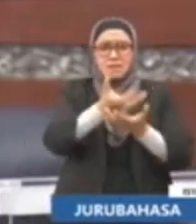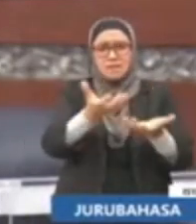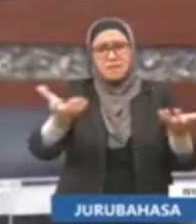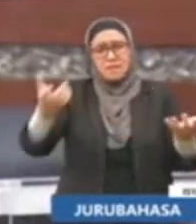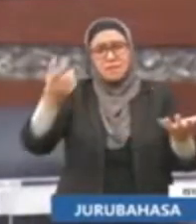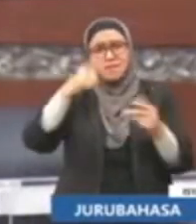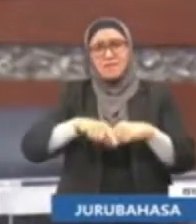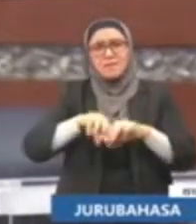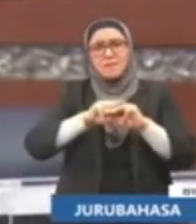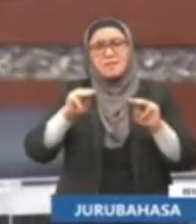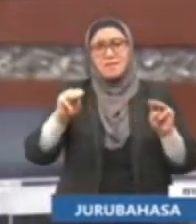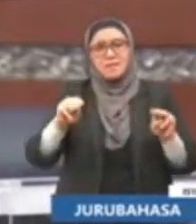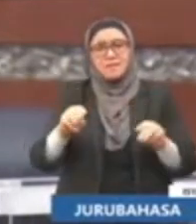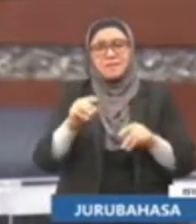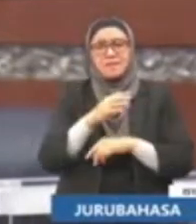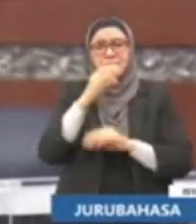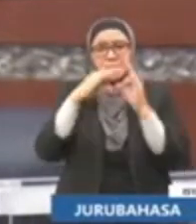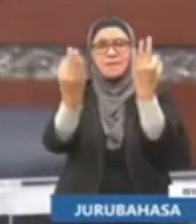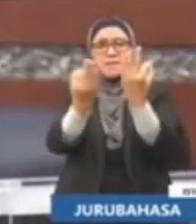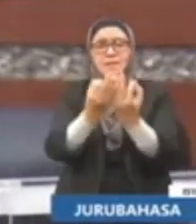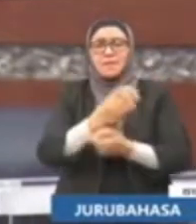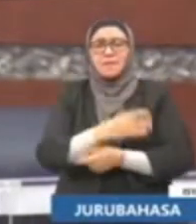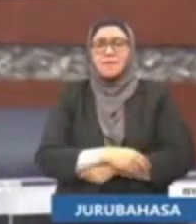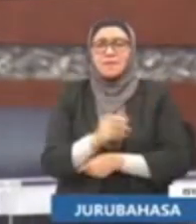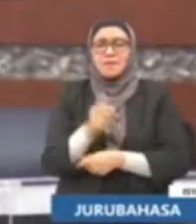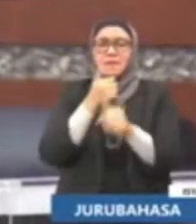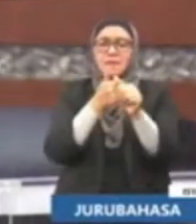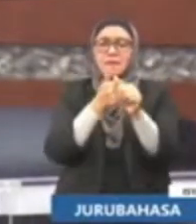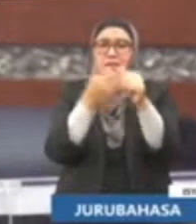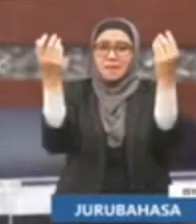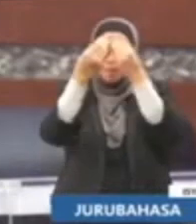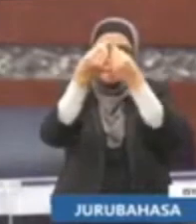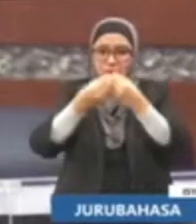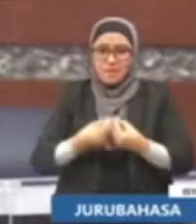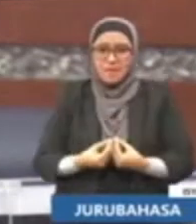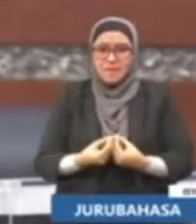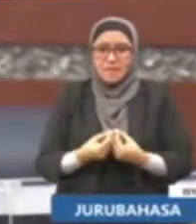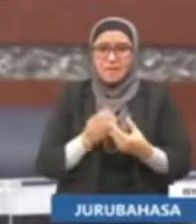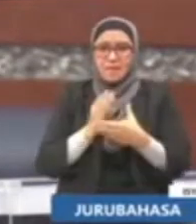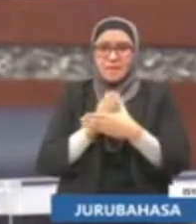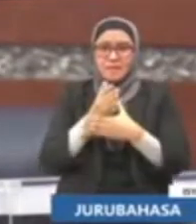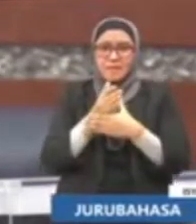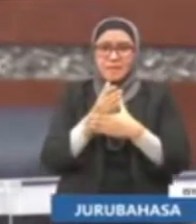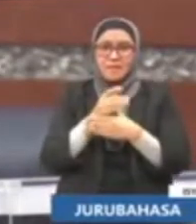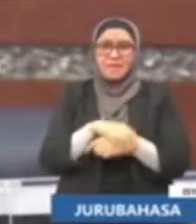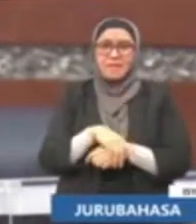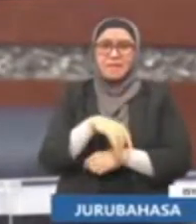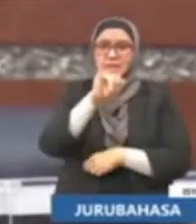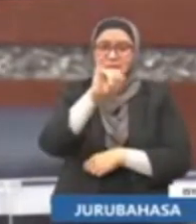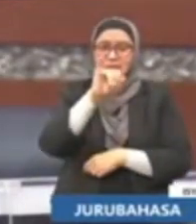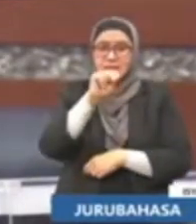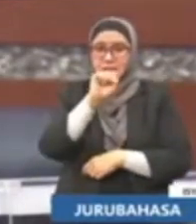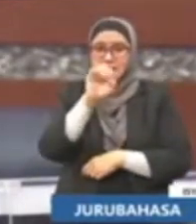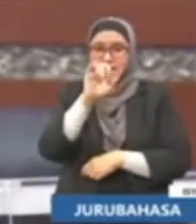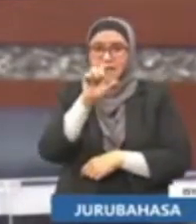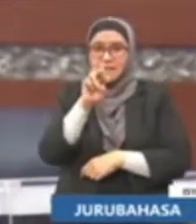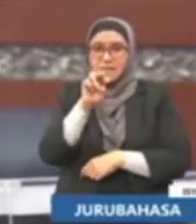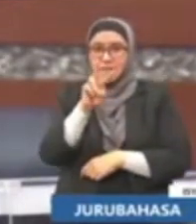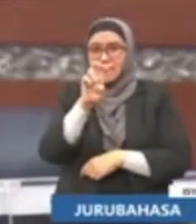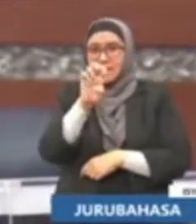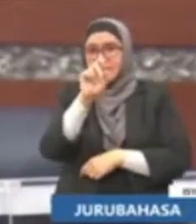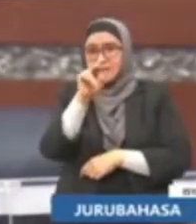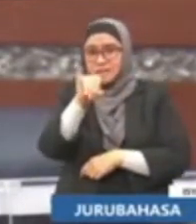berdasarkan statistik jabatan esensi Malaysia selama 10317 individu telah disiarkan movies